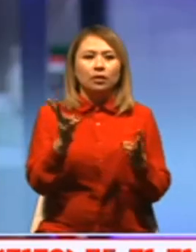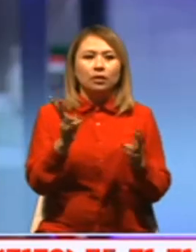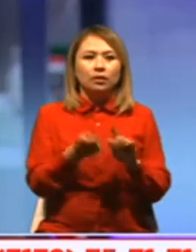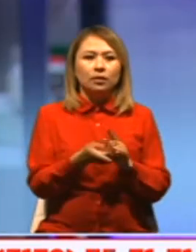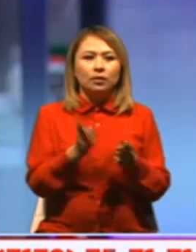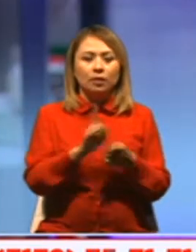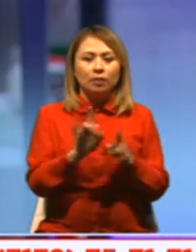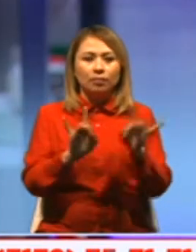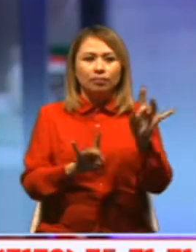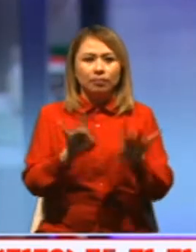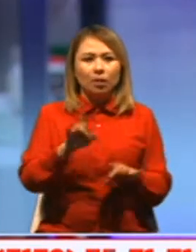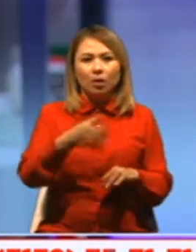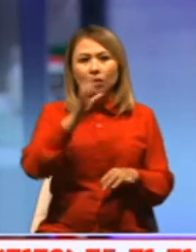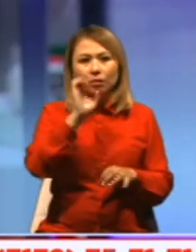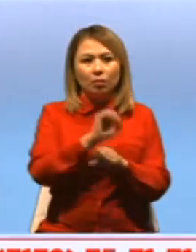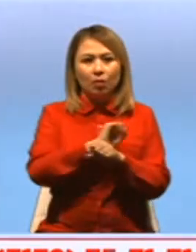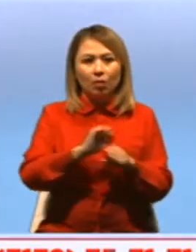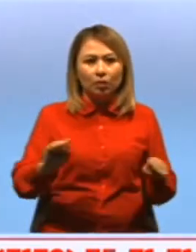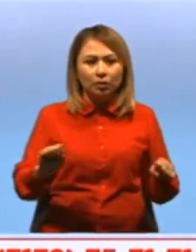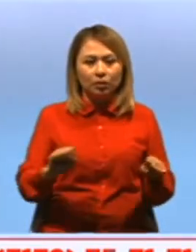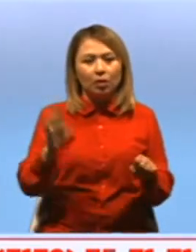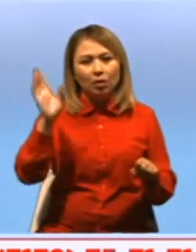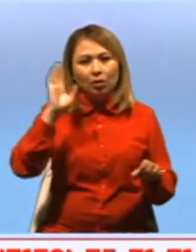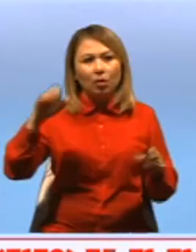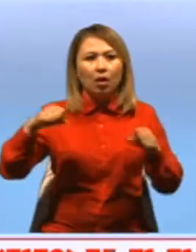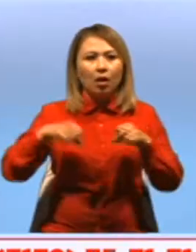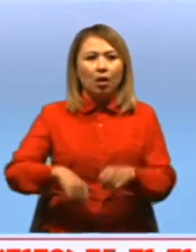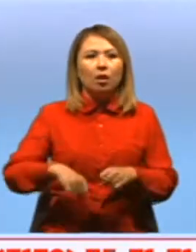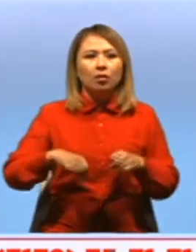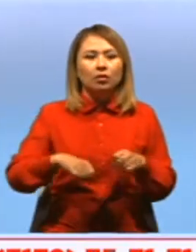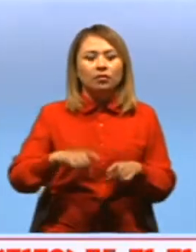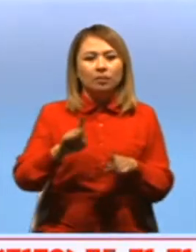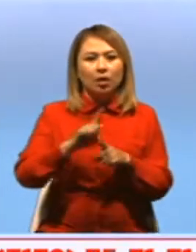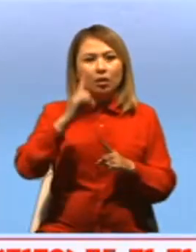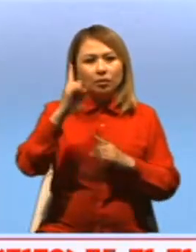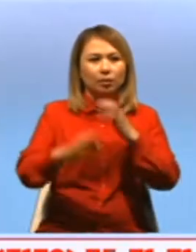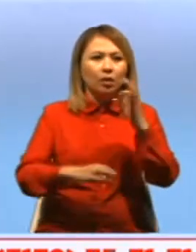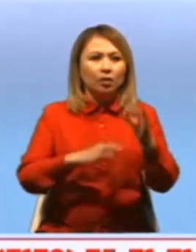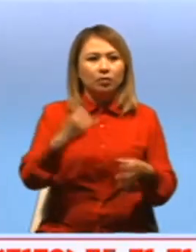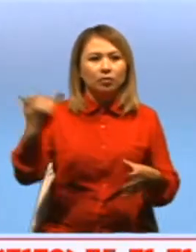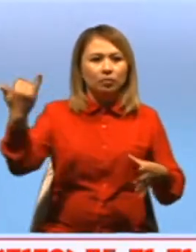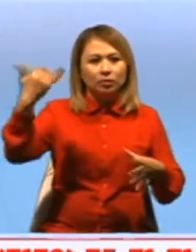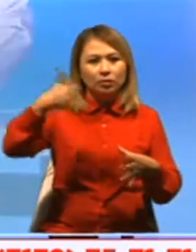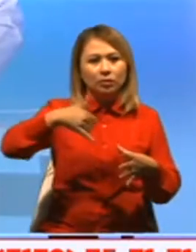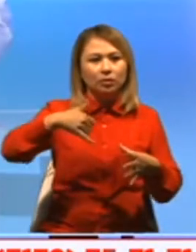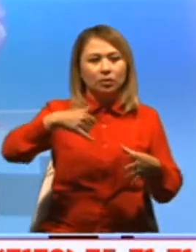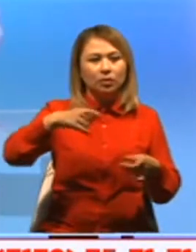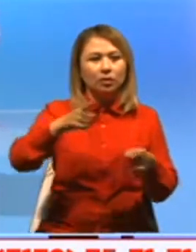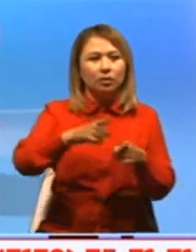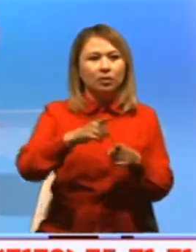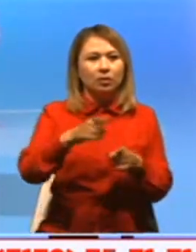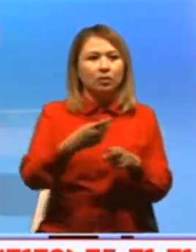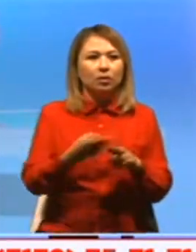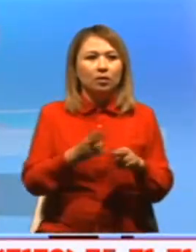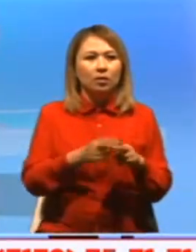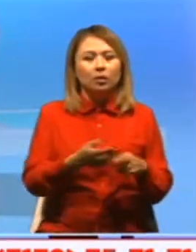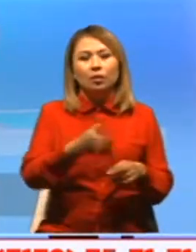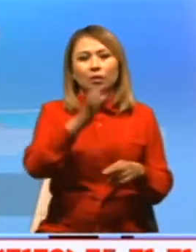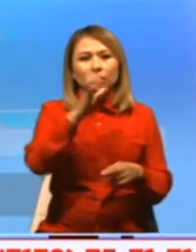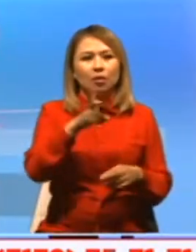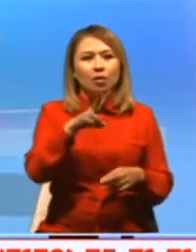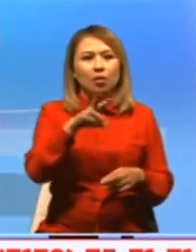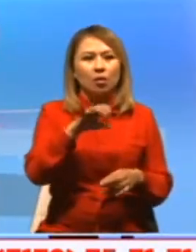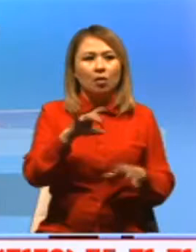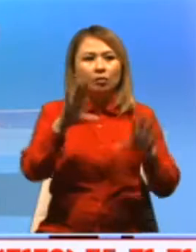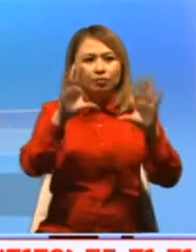ол қайнаған суды ішуге болмайды дейді. Колонкадағы суды бір суткіге жа баклашкаға құйып, ертесіне соны ішіңіз хлорын